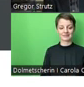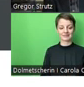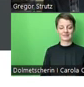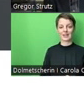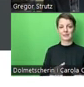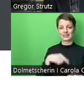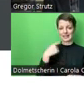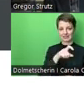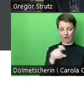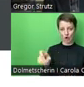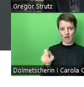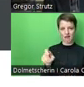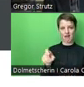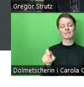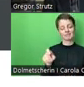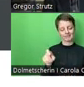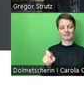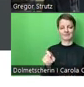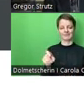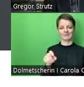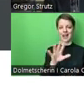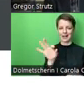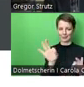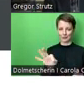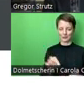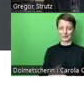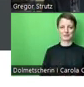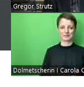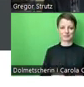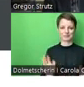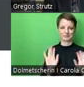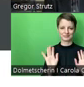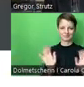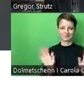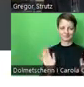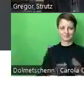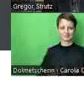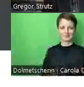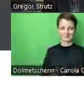Woche und bis dahin wünschen wir Ihnen alles Gute. Tschüss.